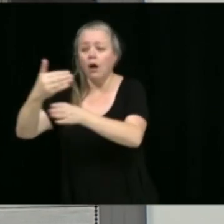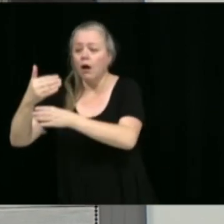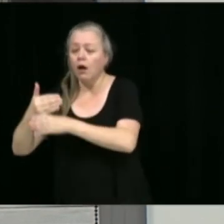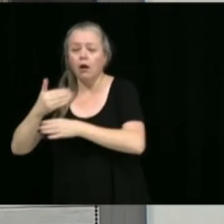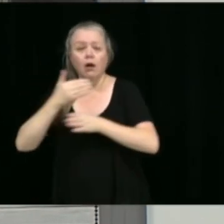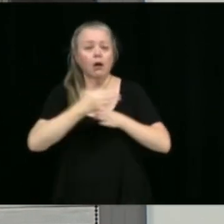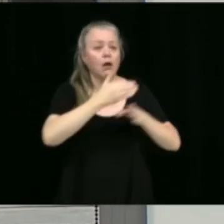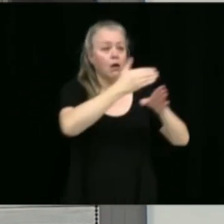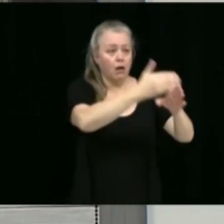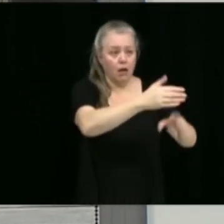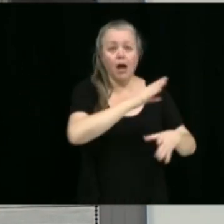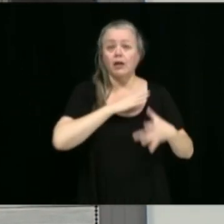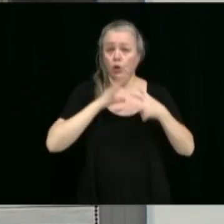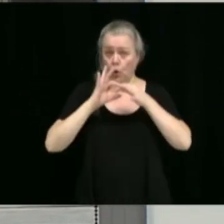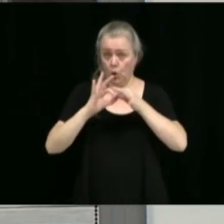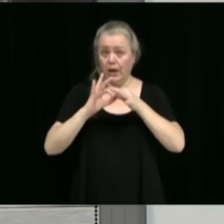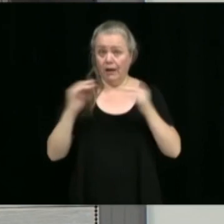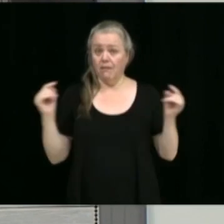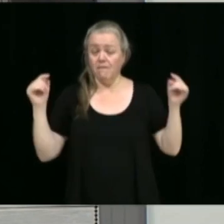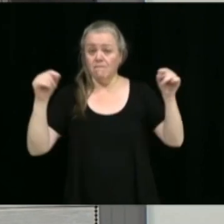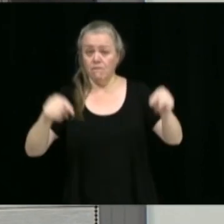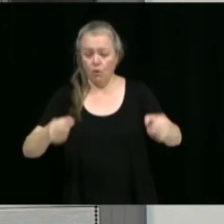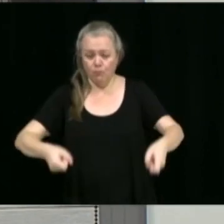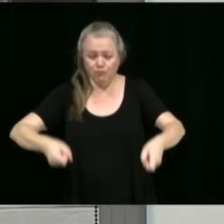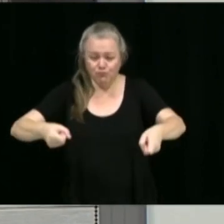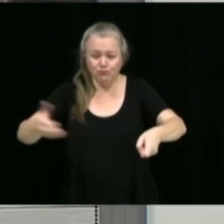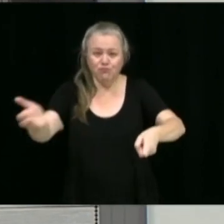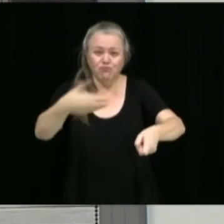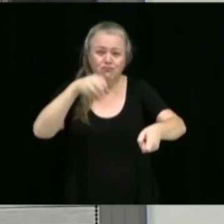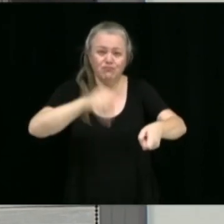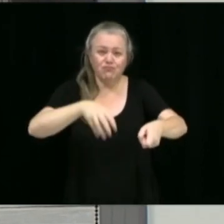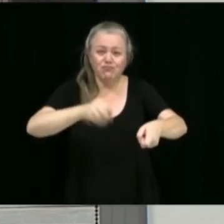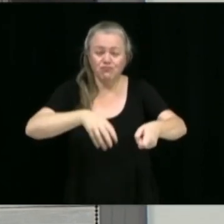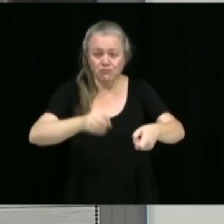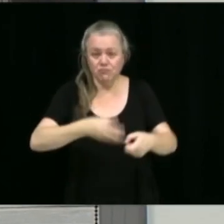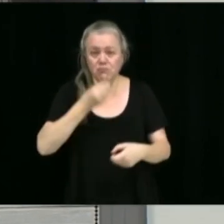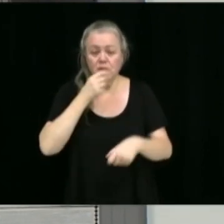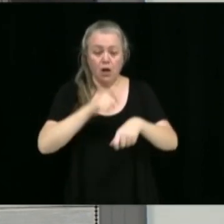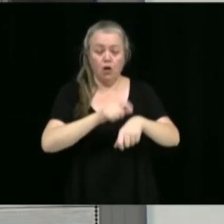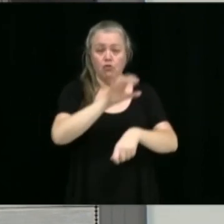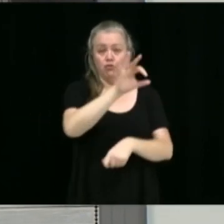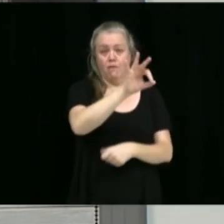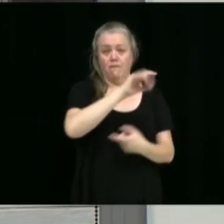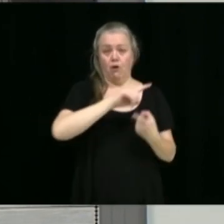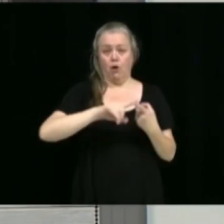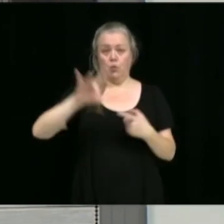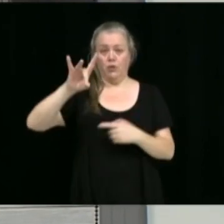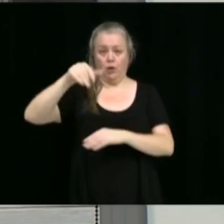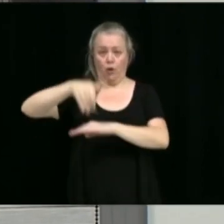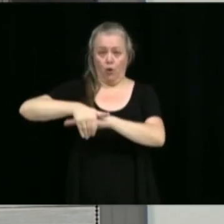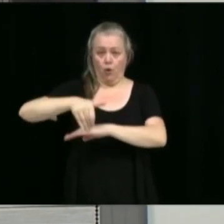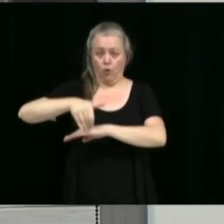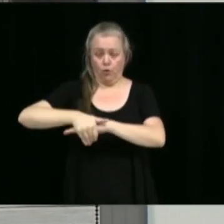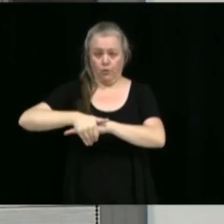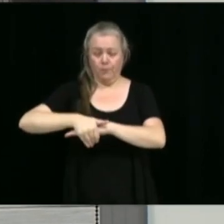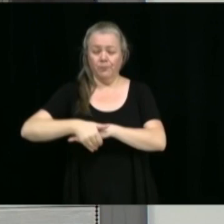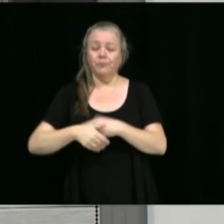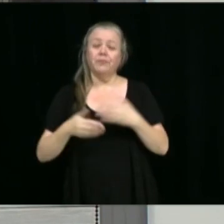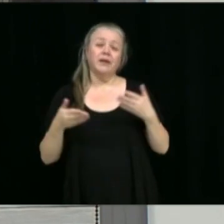collègues qui vont collaborer et qui vont y être sur place. Donc, c'est entre 9h et 20h.